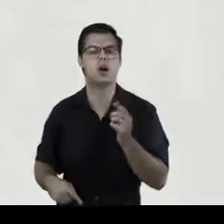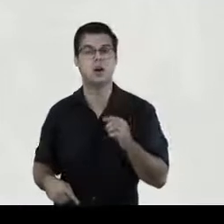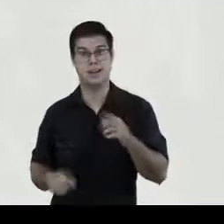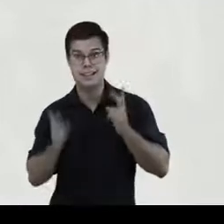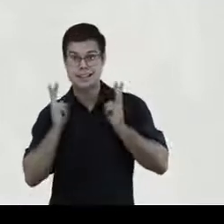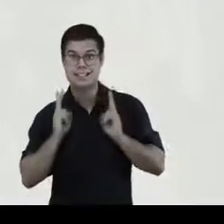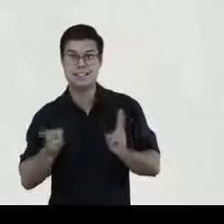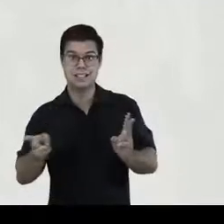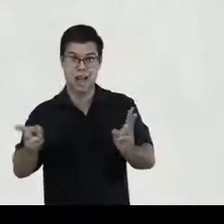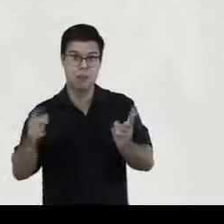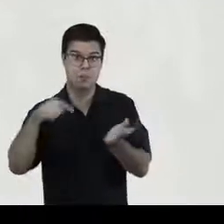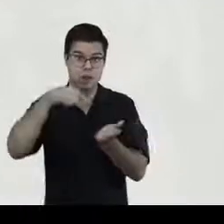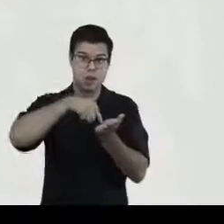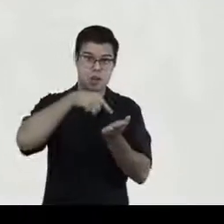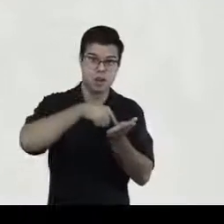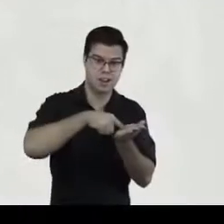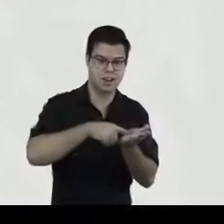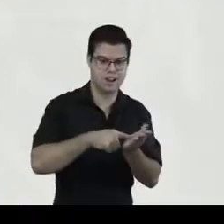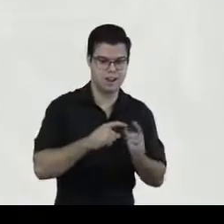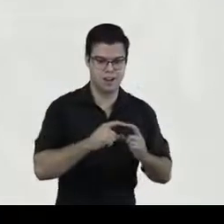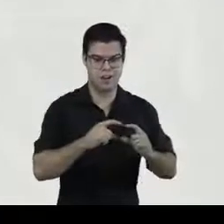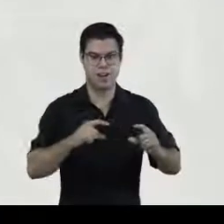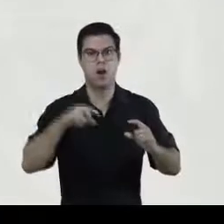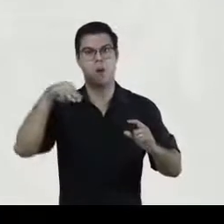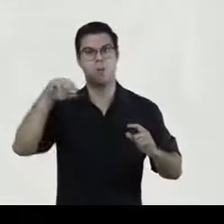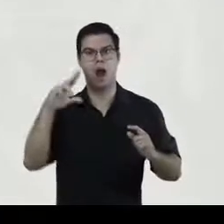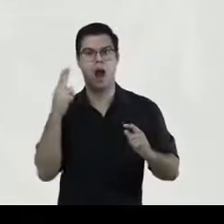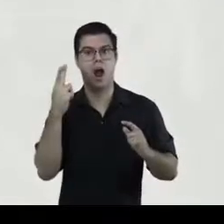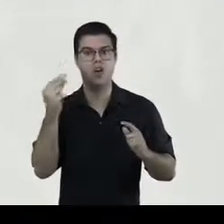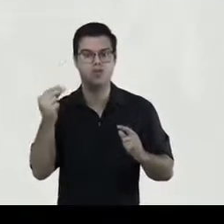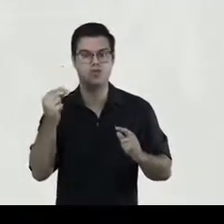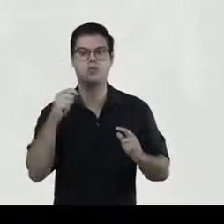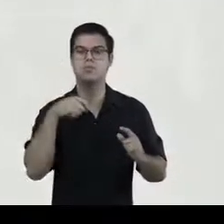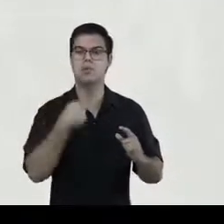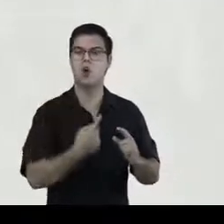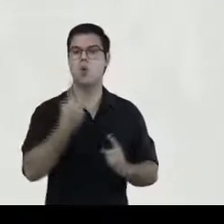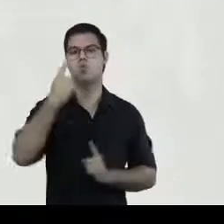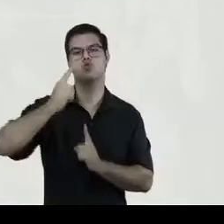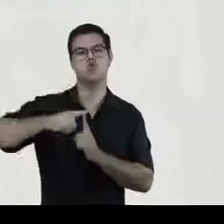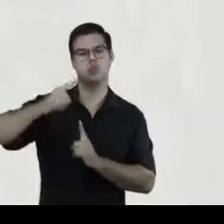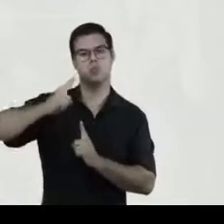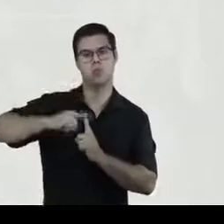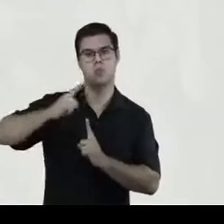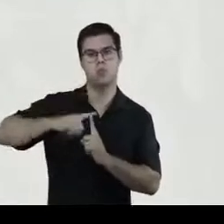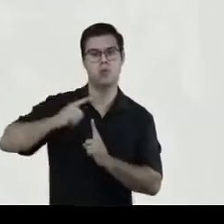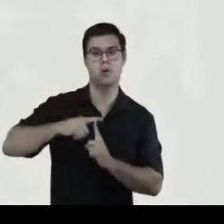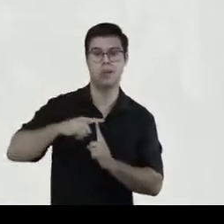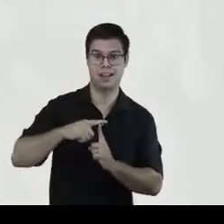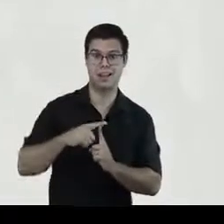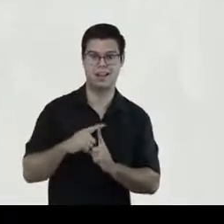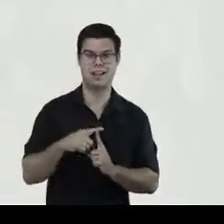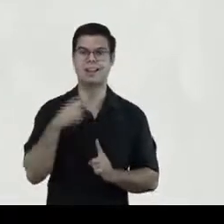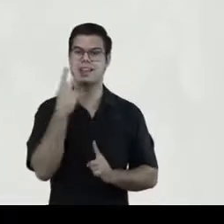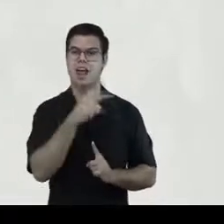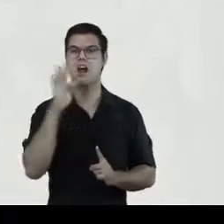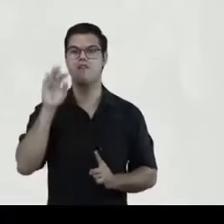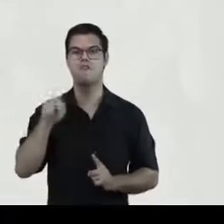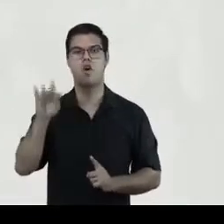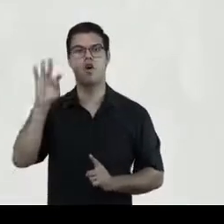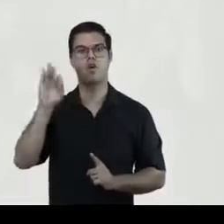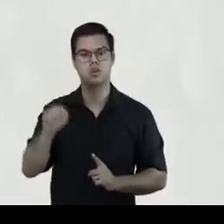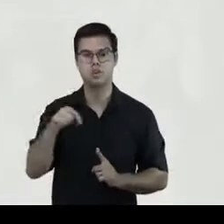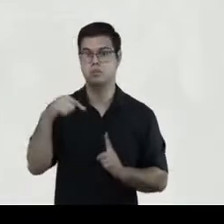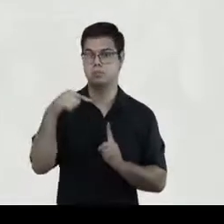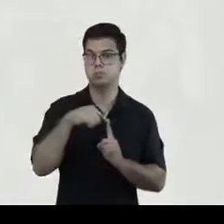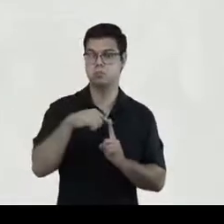Type ist. Also solange die Formen der Zeichen identisch sind, ist es eine Type. Alles, was unterhalb dessen liegt, würden wir